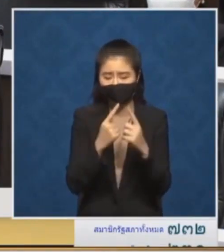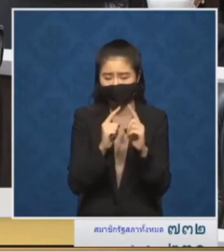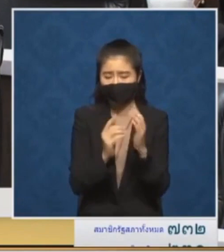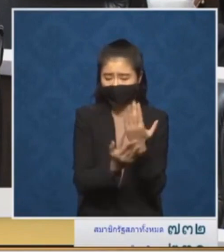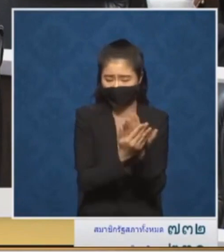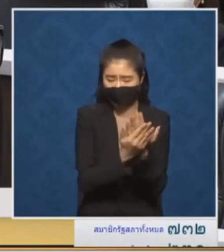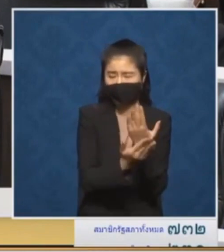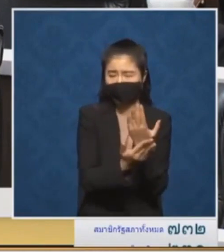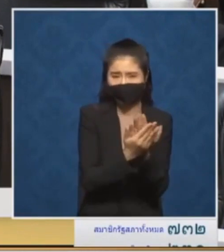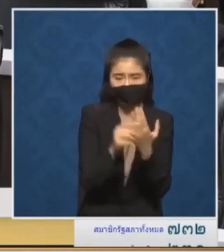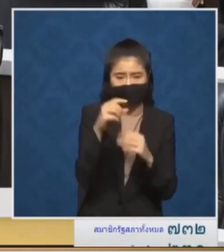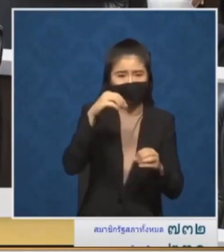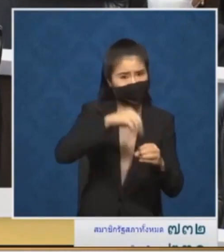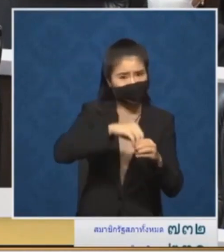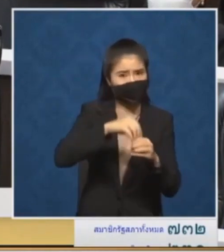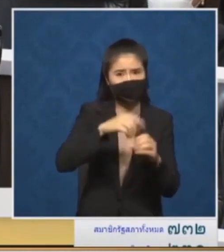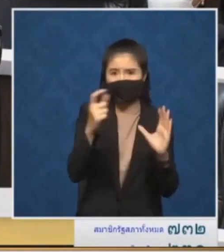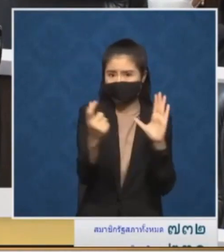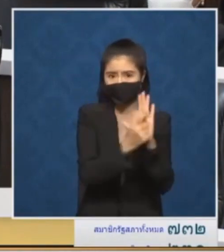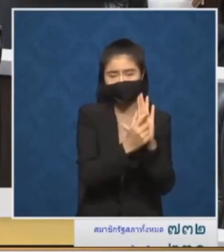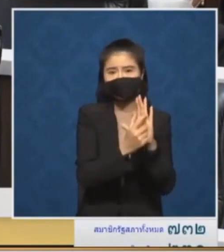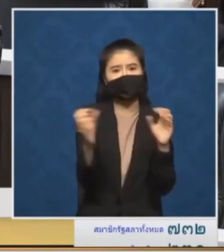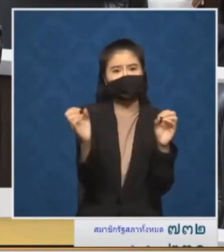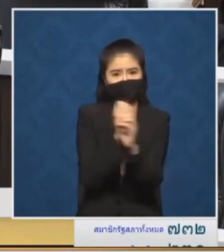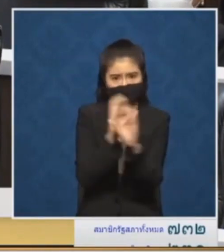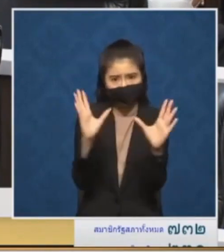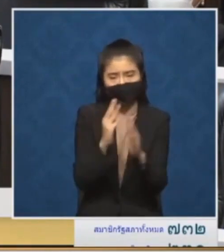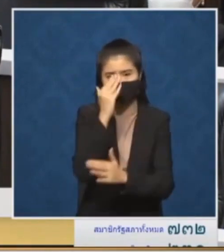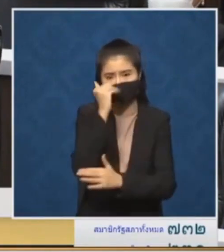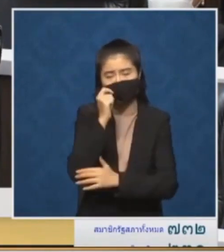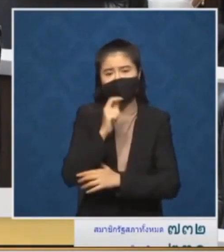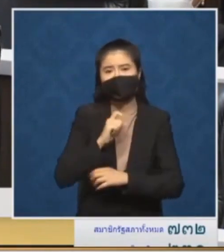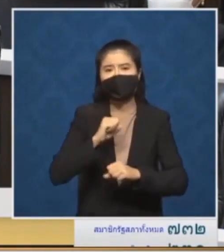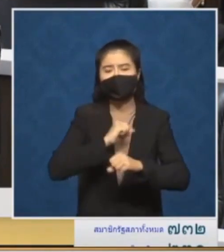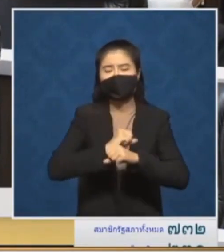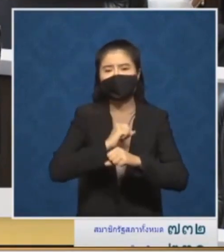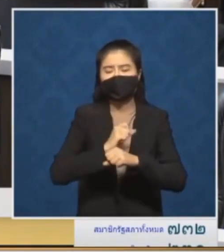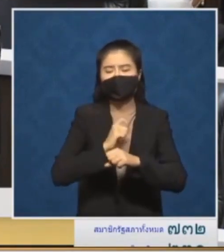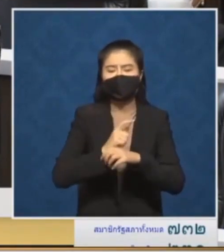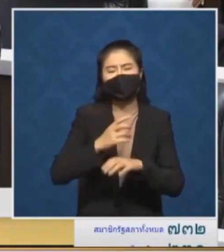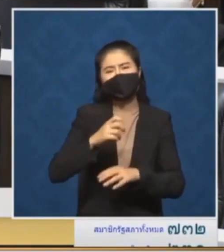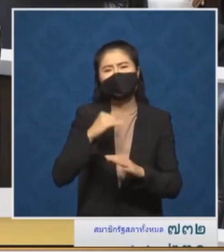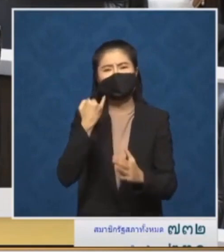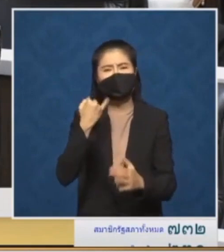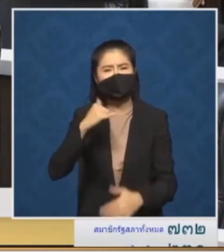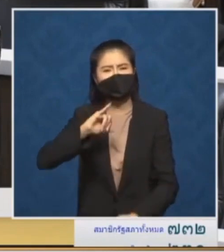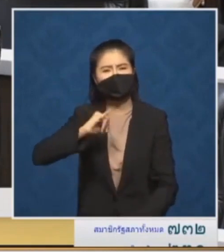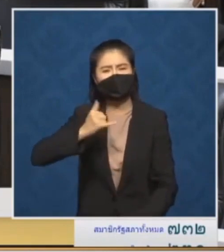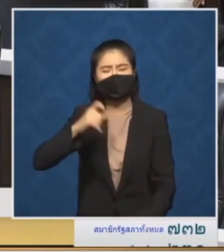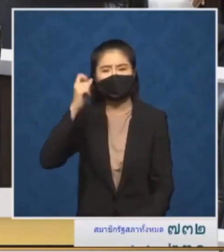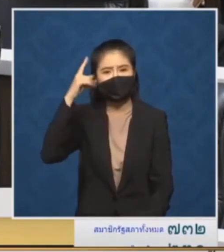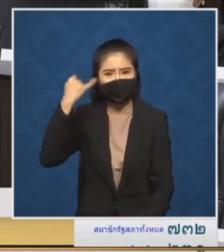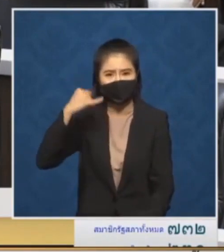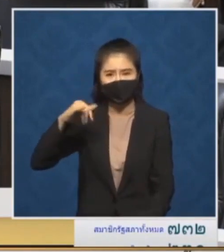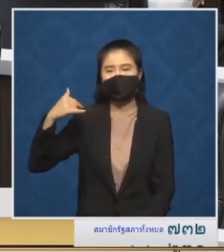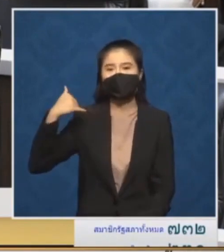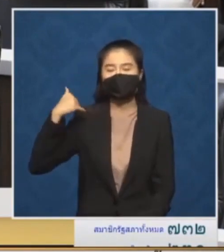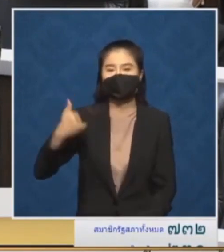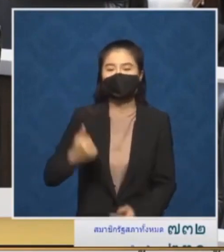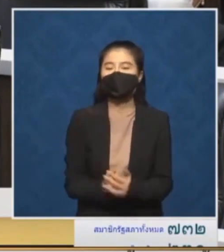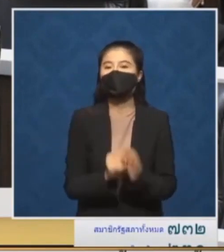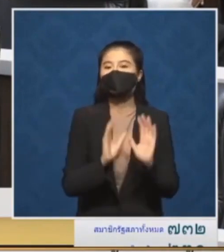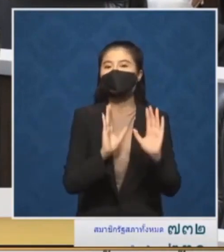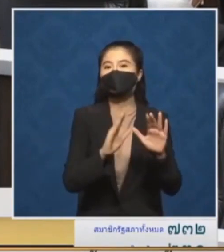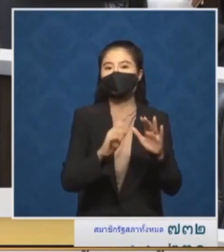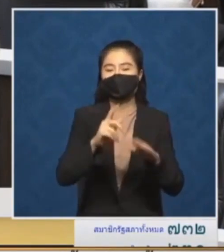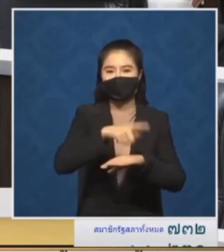ว่าสำหรับระบบเลือกตั้งแบบบัญชีรายชื่อกับแบบเขตเราคำนึงตลอดแม้ว่าจะ100คนต่อ400คนหรือมีที่มาต่างกันเ